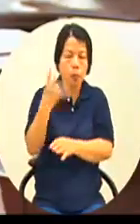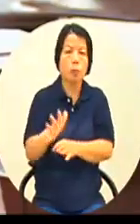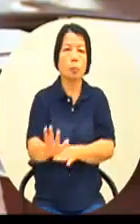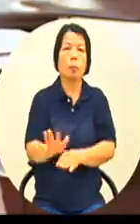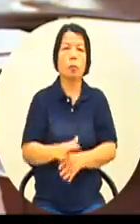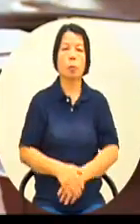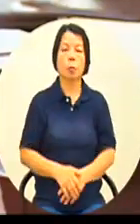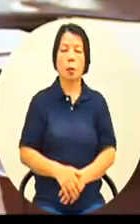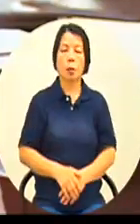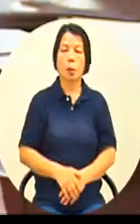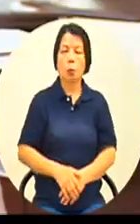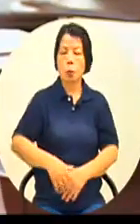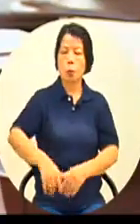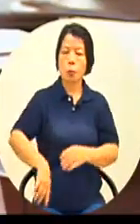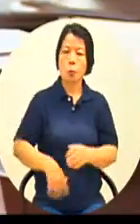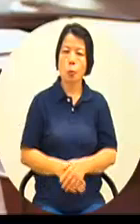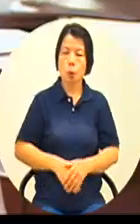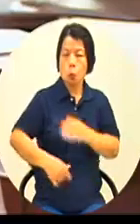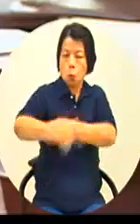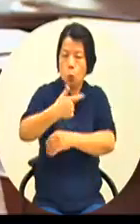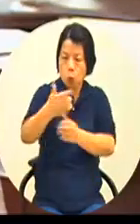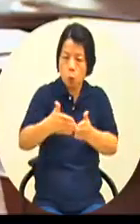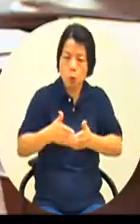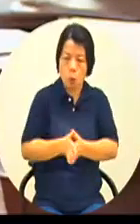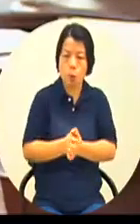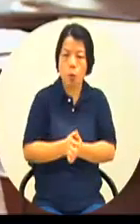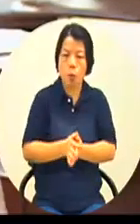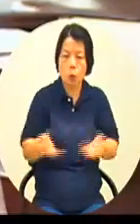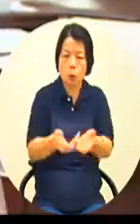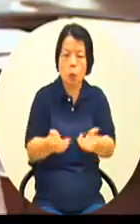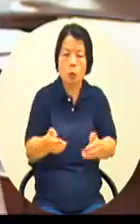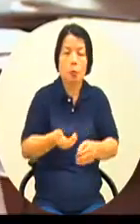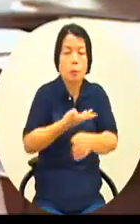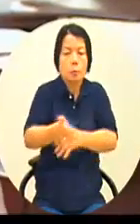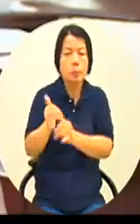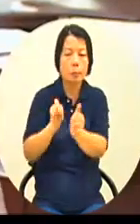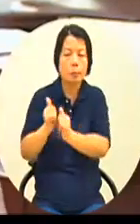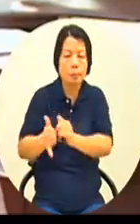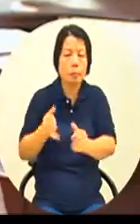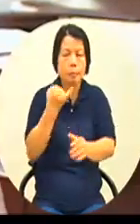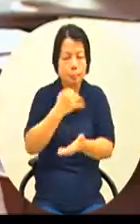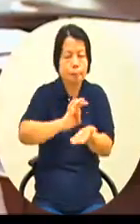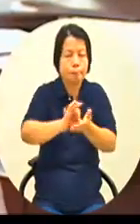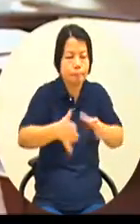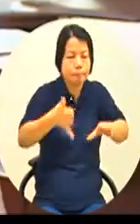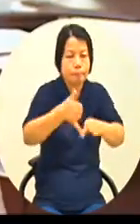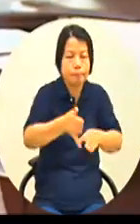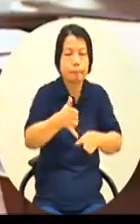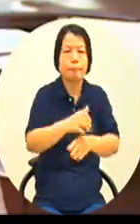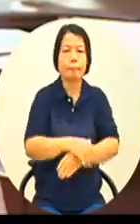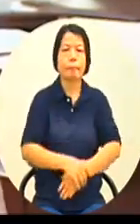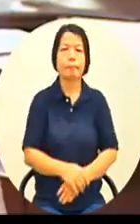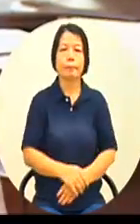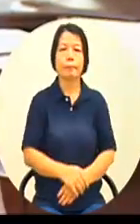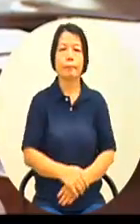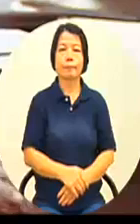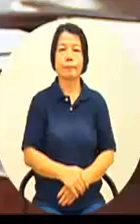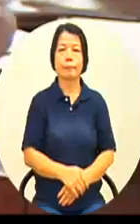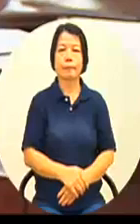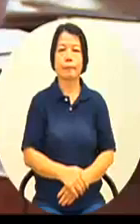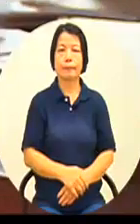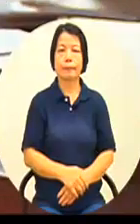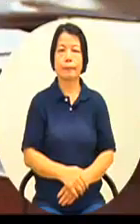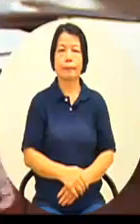怎进来好，咱的市民享受了这段轻便的这个大众运输，这是一个重点嘛， 是， 哦是不是安尼？